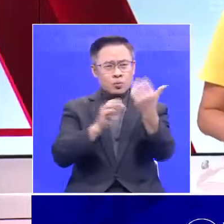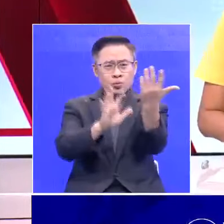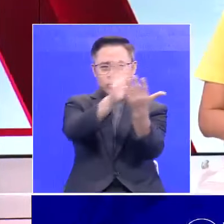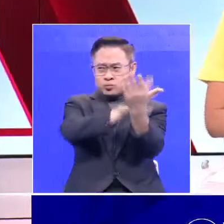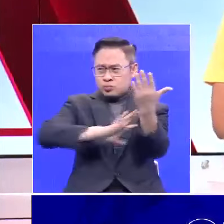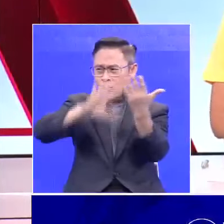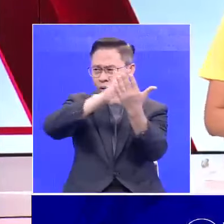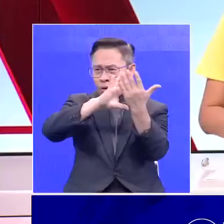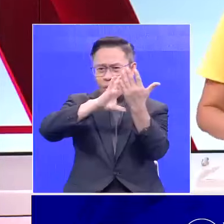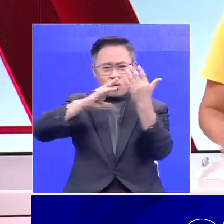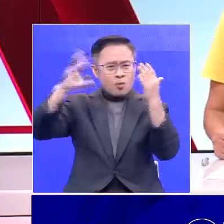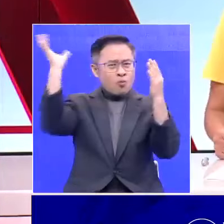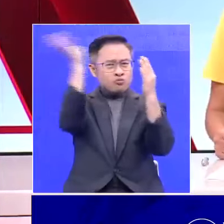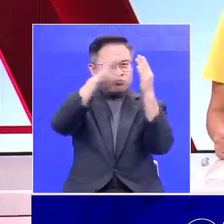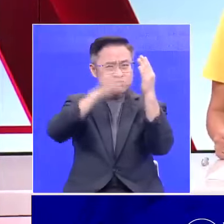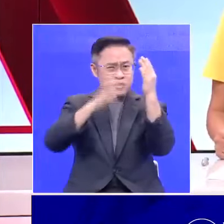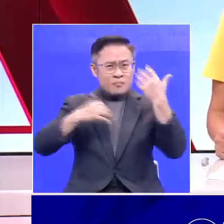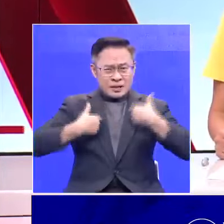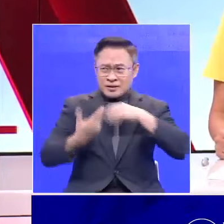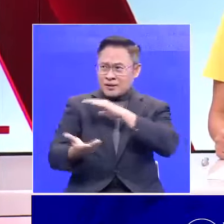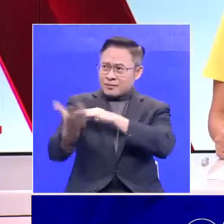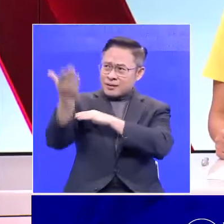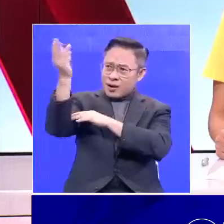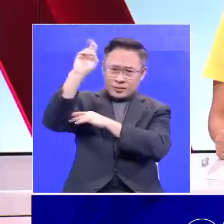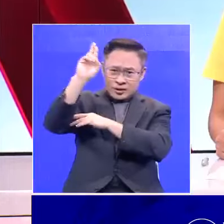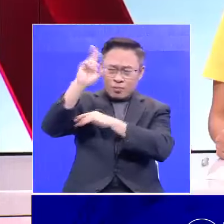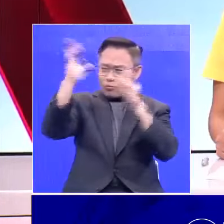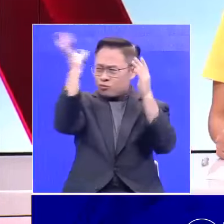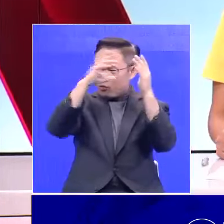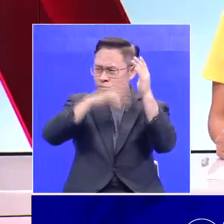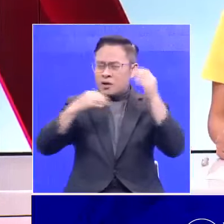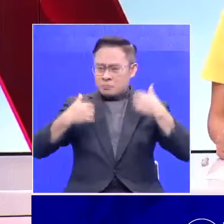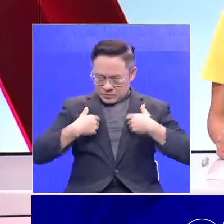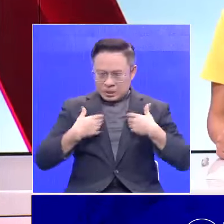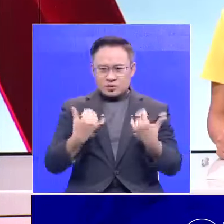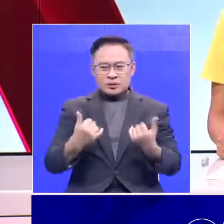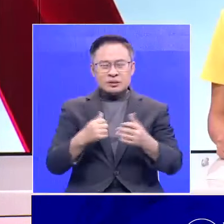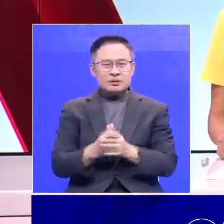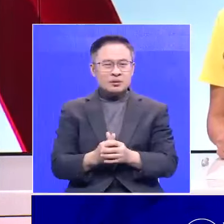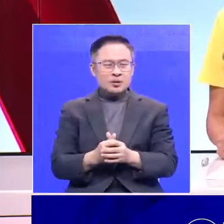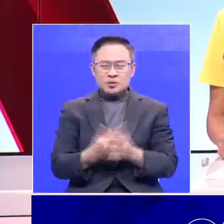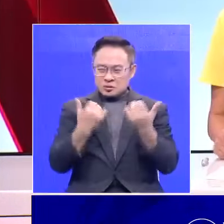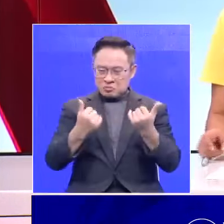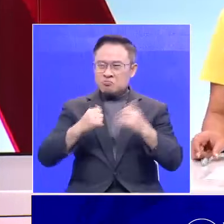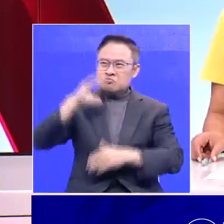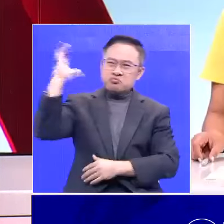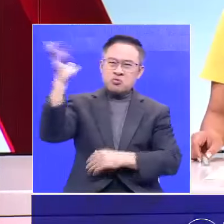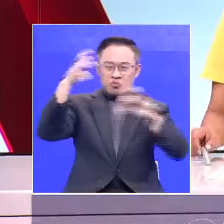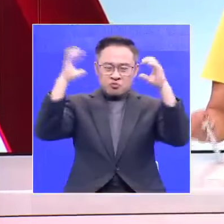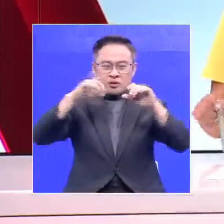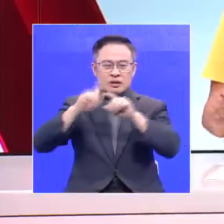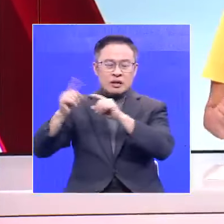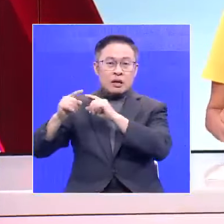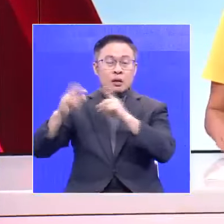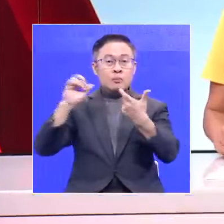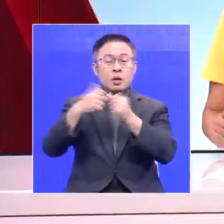กันยามเนี่ยยามเช้ายันเที่ยงเลยนะคะ ครับก็นางจริงฮะฝนที่ตกช่วงนี้นะครับแม่เขาบอกว่าปีนี้ลาลินญาจะมา